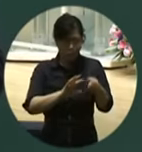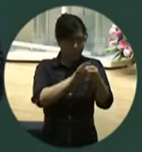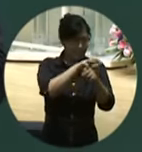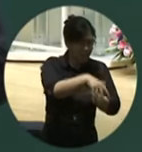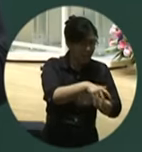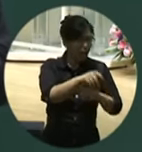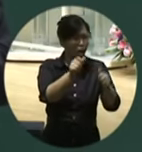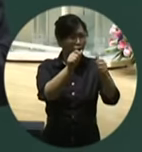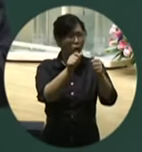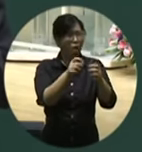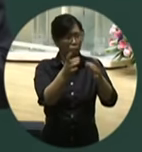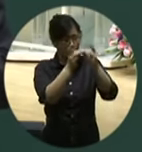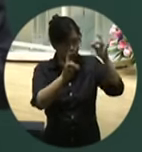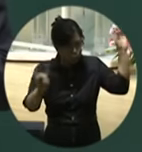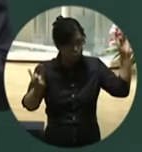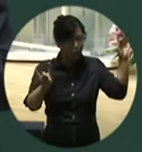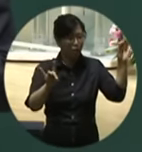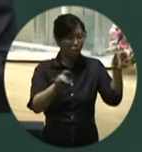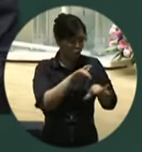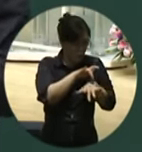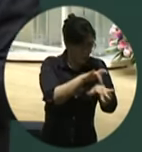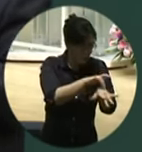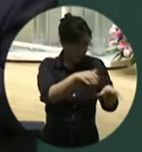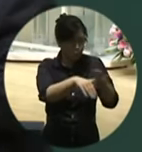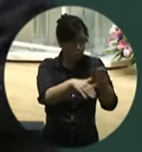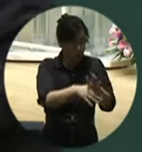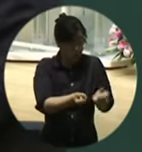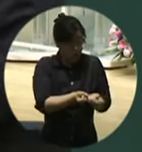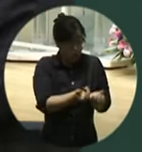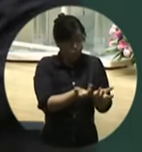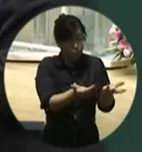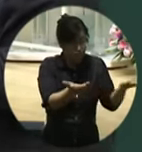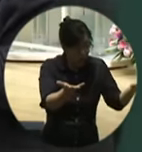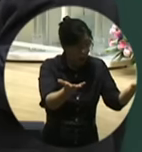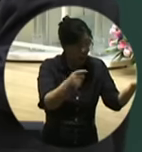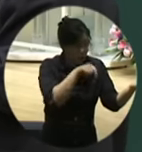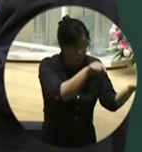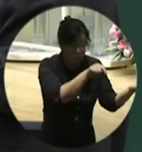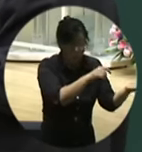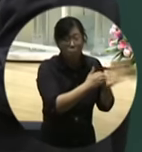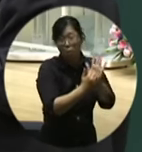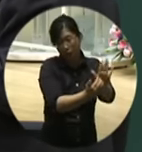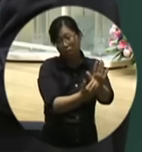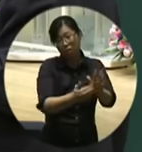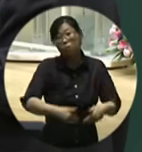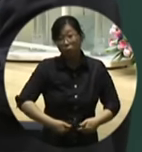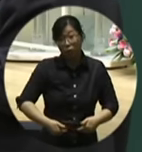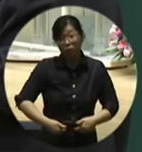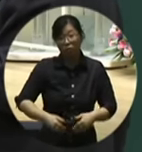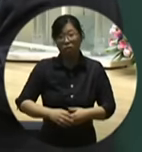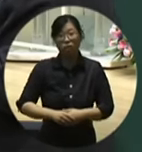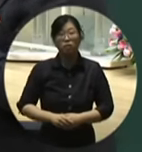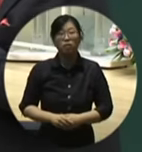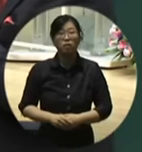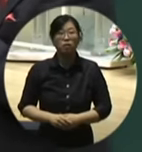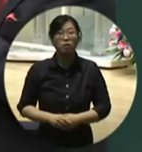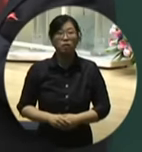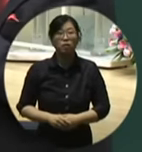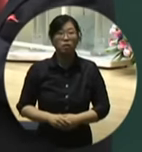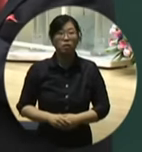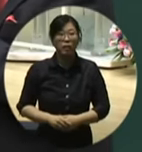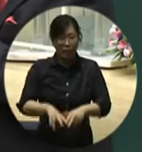사단의 모든 문화 막아야 됩니다. Because we must stop all the cultures of idolatry and evil spirits and Satan in the world. 지금보다 더 많은